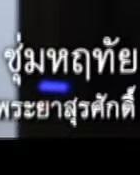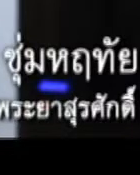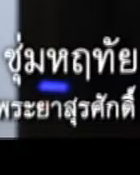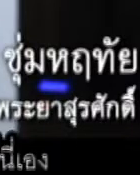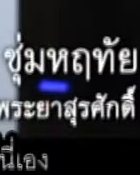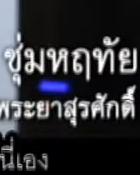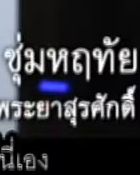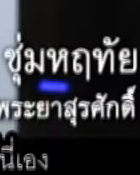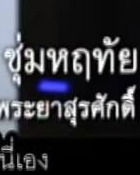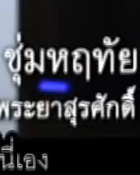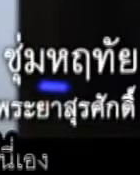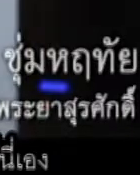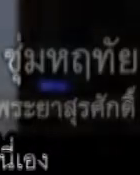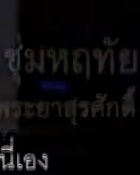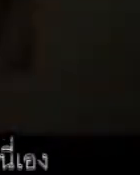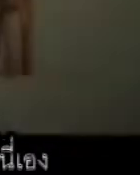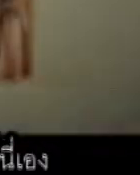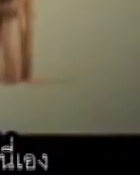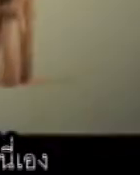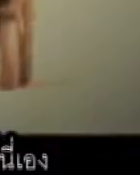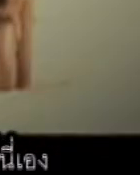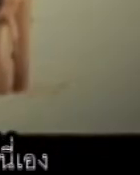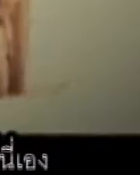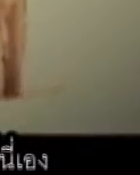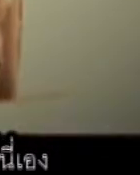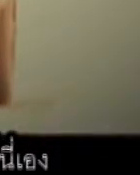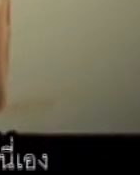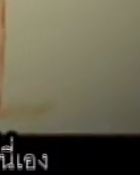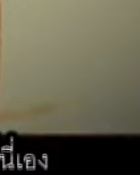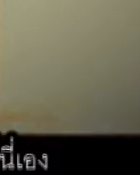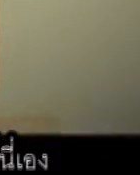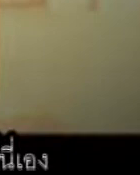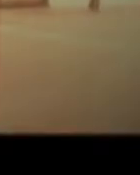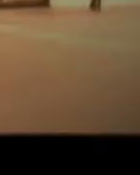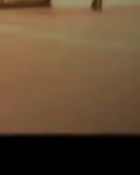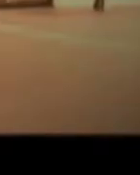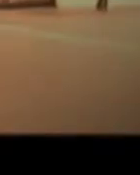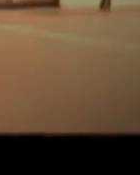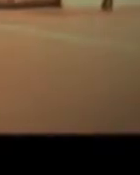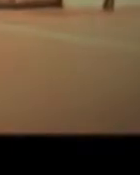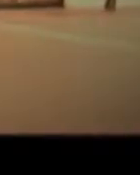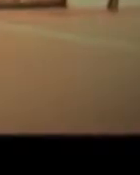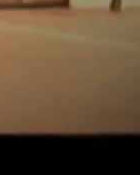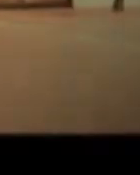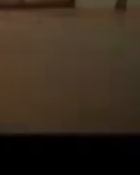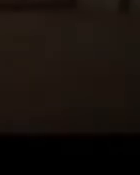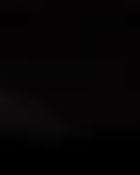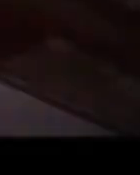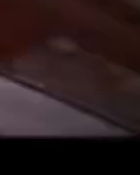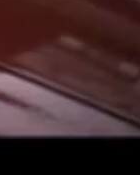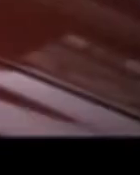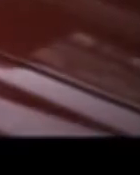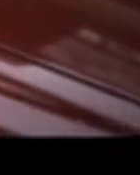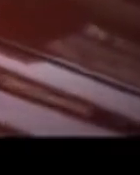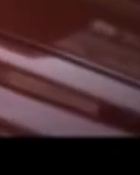ฟฟ้านะผมต้องบอกผมเข็นรถไฟฟ้าจากที่บ้านมาสมัครงานที่นี่เองก็ผมอยากทำงาน